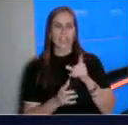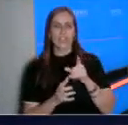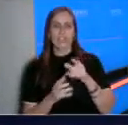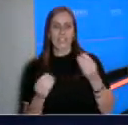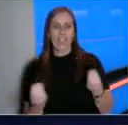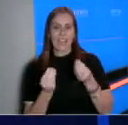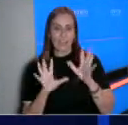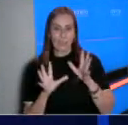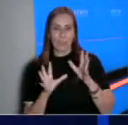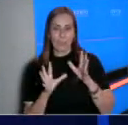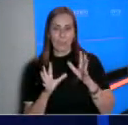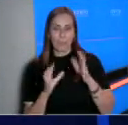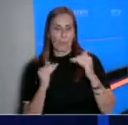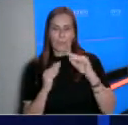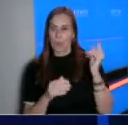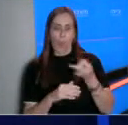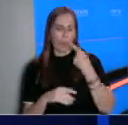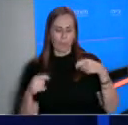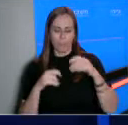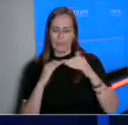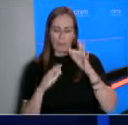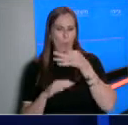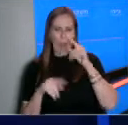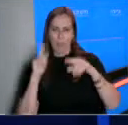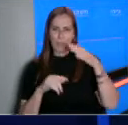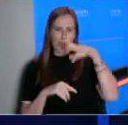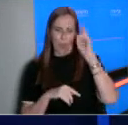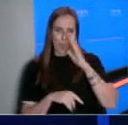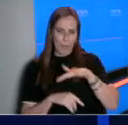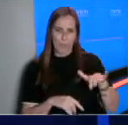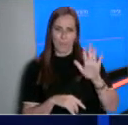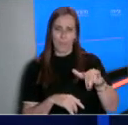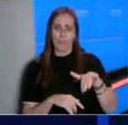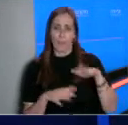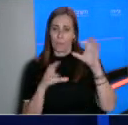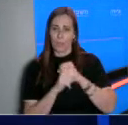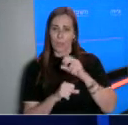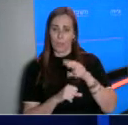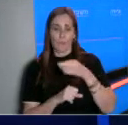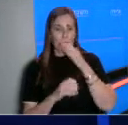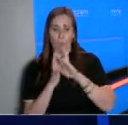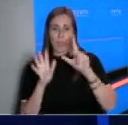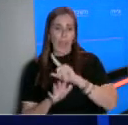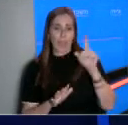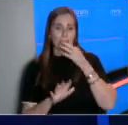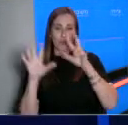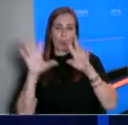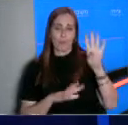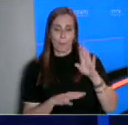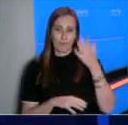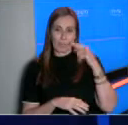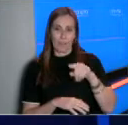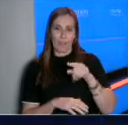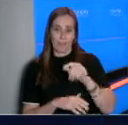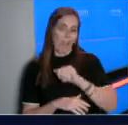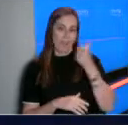כלי שהוא מאוד מאוד ורסטילי, הוא מתאים לכולם, לכל הגילאים, היה ערב הורים ילדים, ואפילו בערבים שם יש מגיל 18 עד גיל 84, זה היה